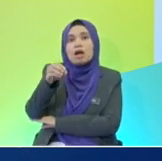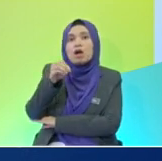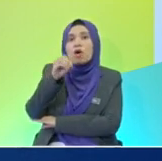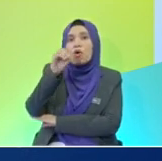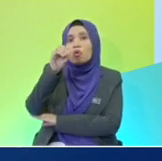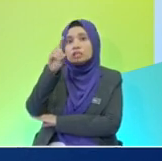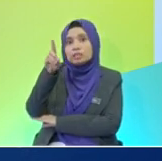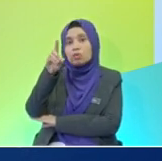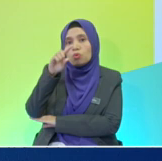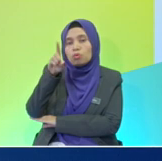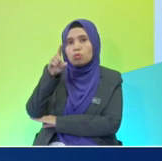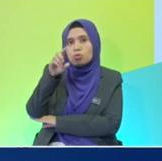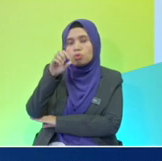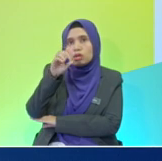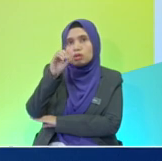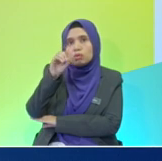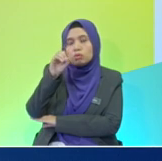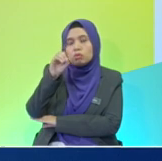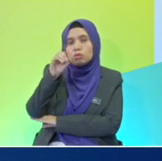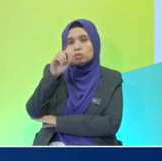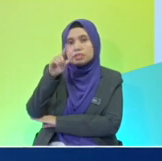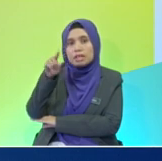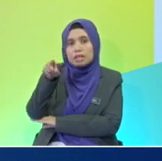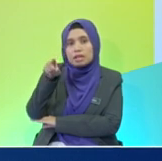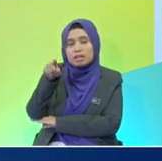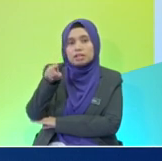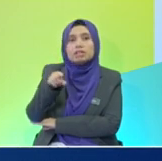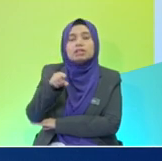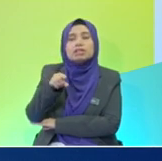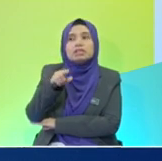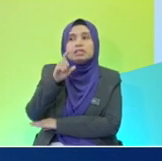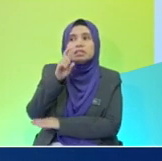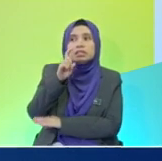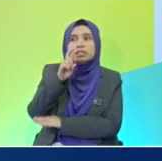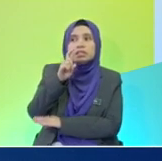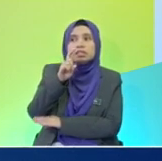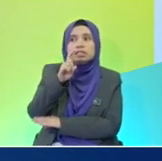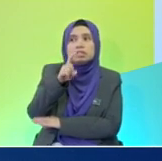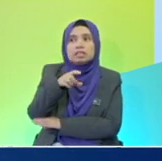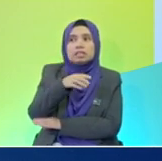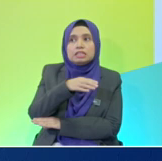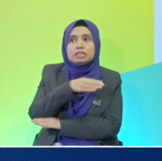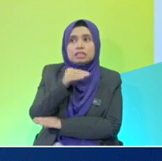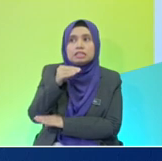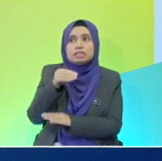ditutup semula selepas digunakan untuk tiada pembanjiran